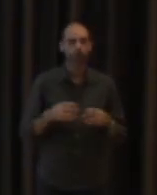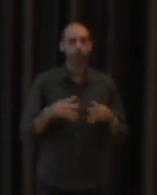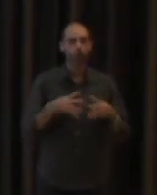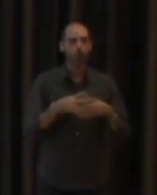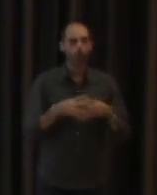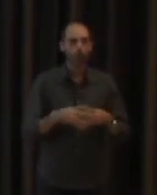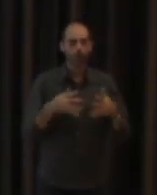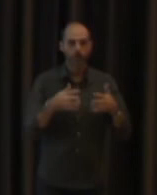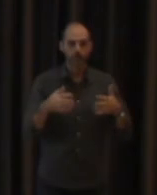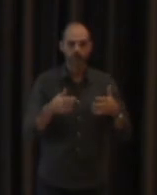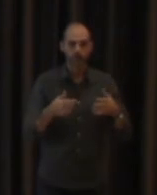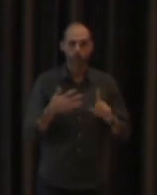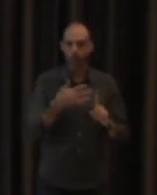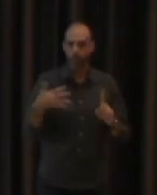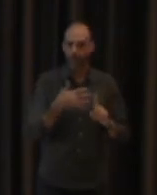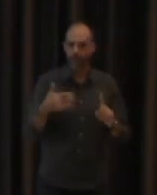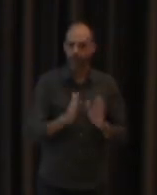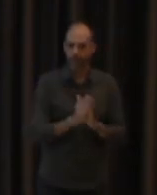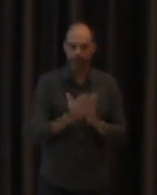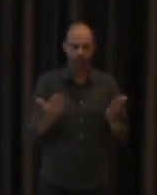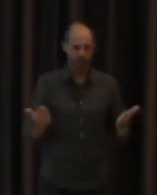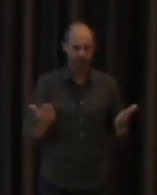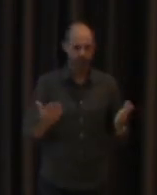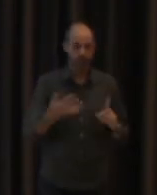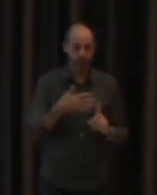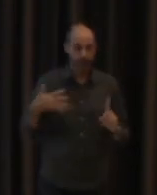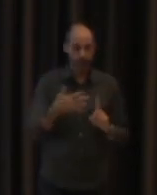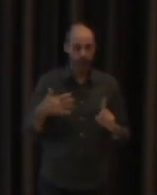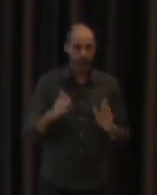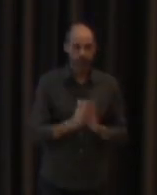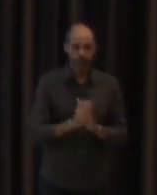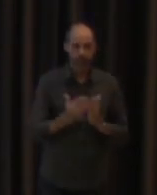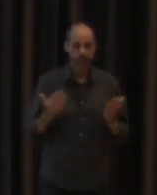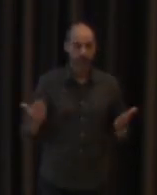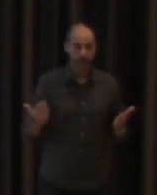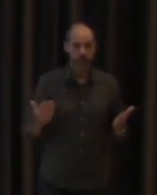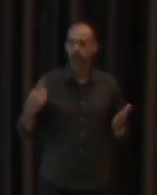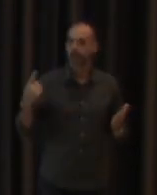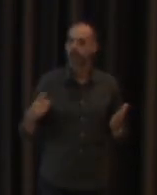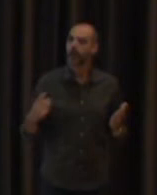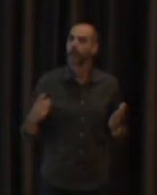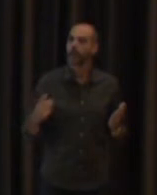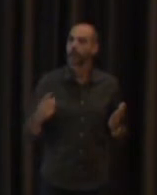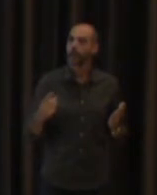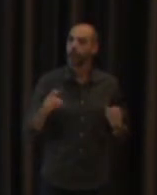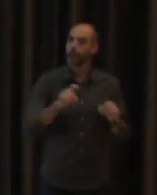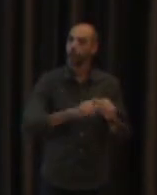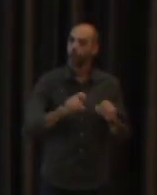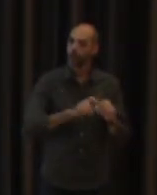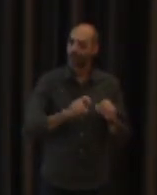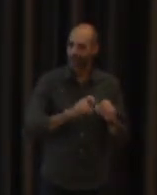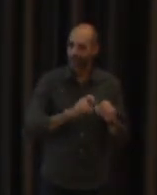construccions amb un predicat simètric. Els predicats simètrics tenen una propietat semàntica